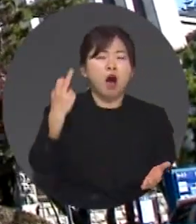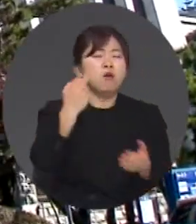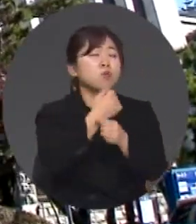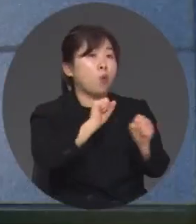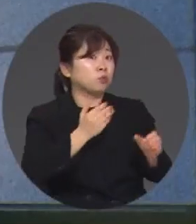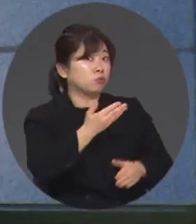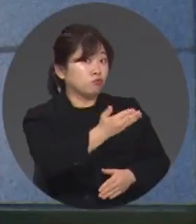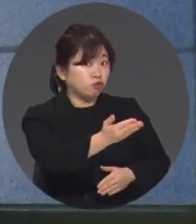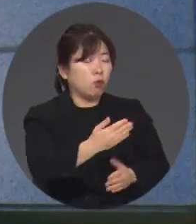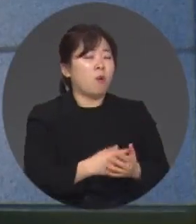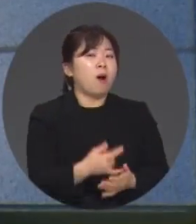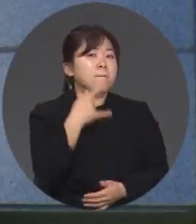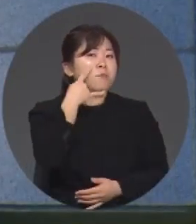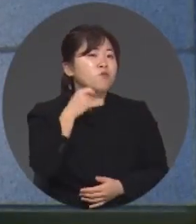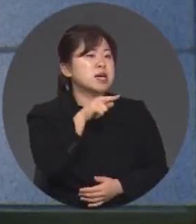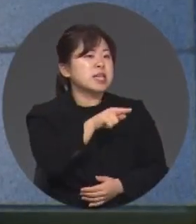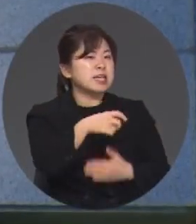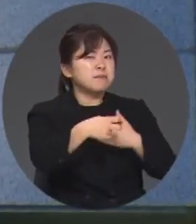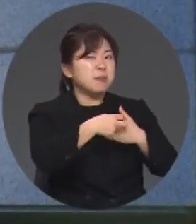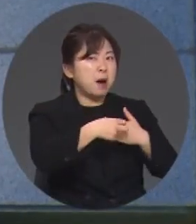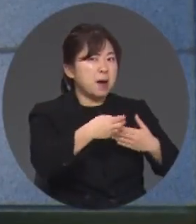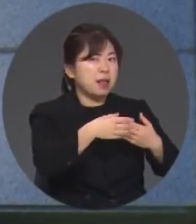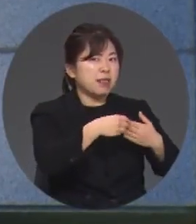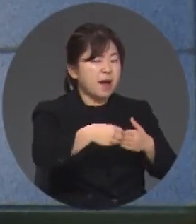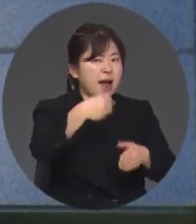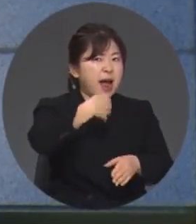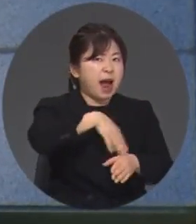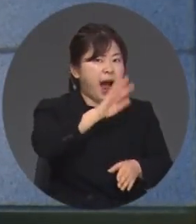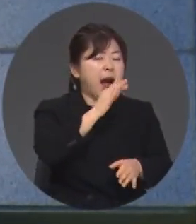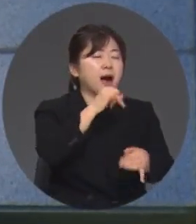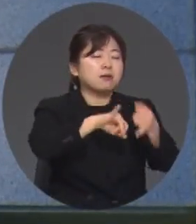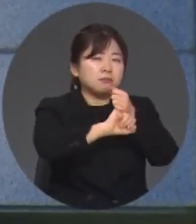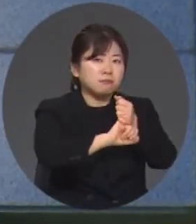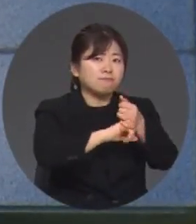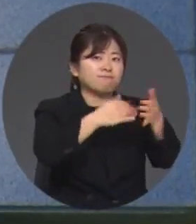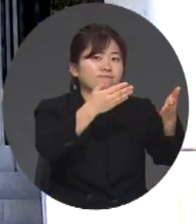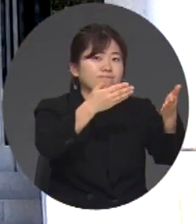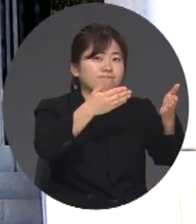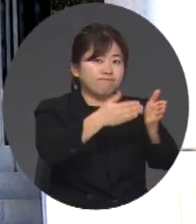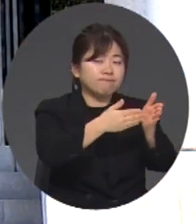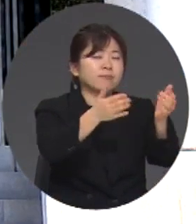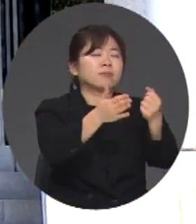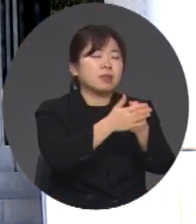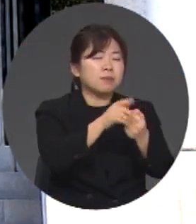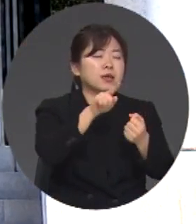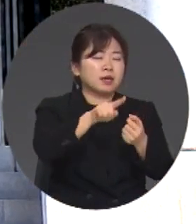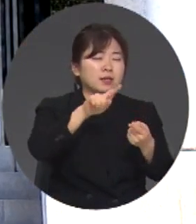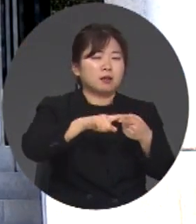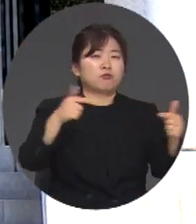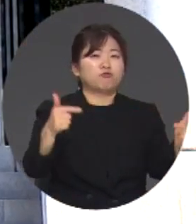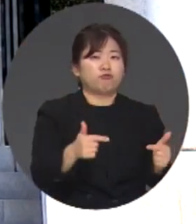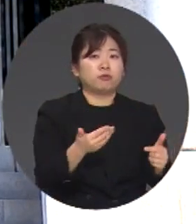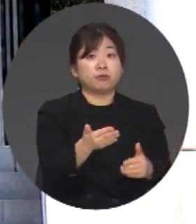어머니가 정신과 치료를 받게 하겠다고 다짐하고 있다며 양형 이유를 밝혔습니다